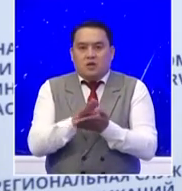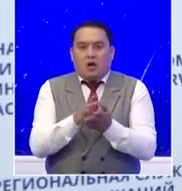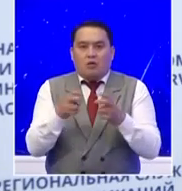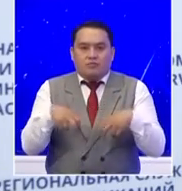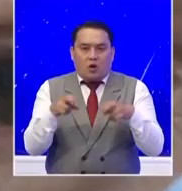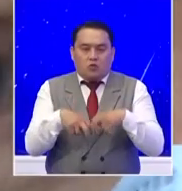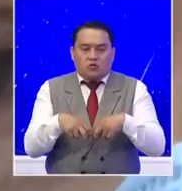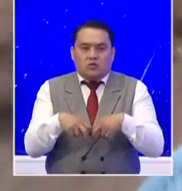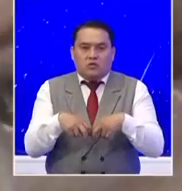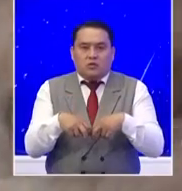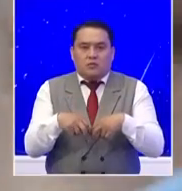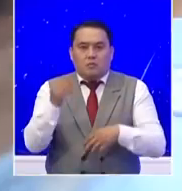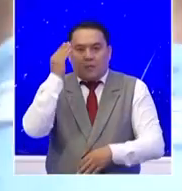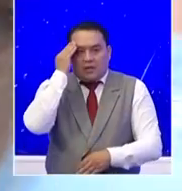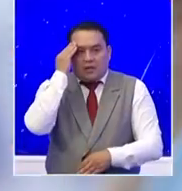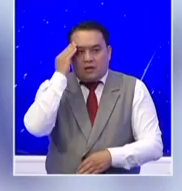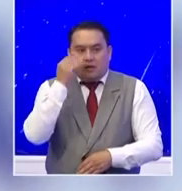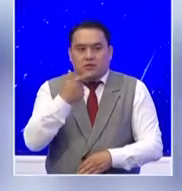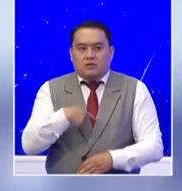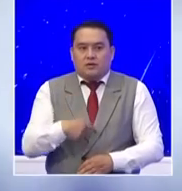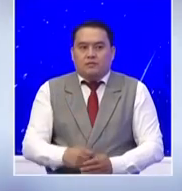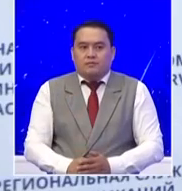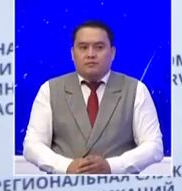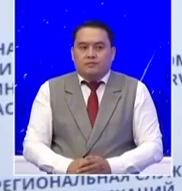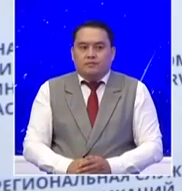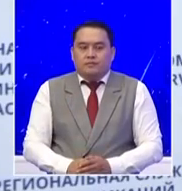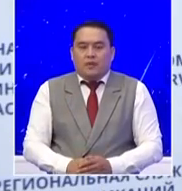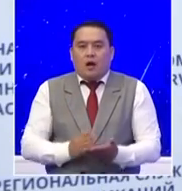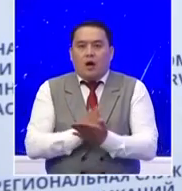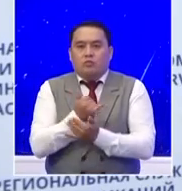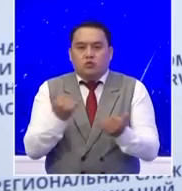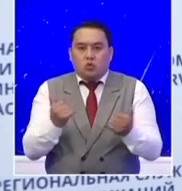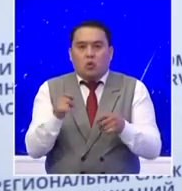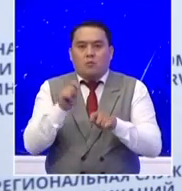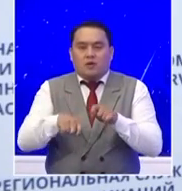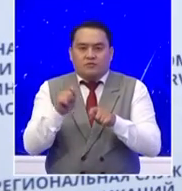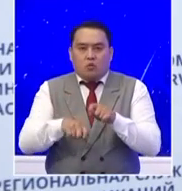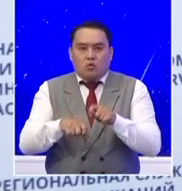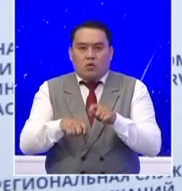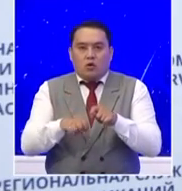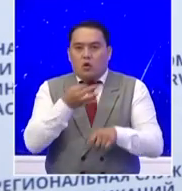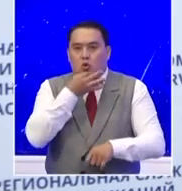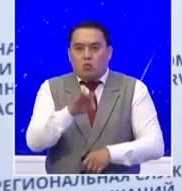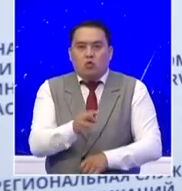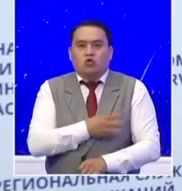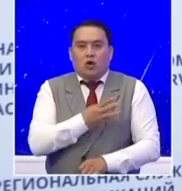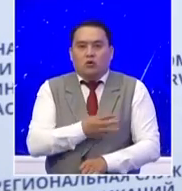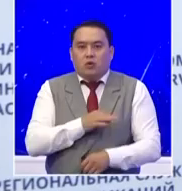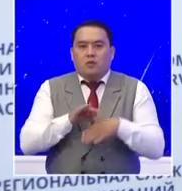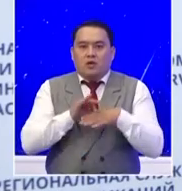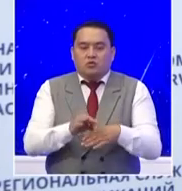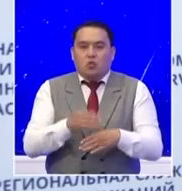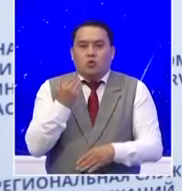обследование экспресс-методом на своей базе. А ПЦР-обследование скоро, когда они откроются, любой желающий может пройти у